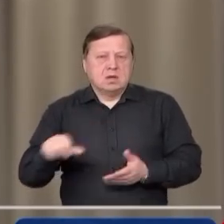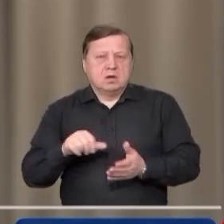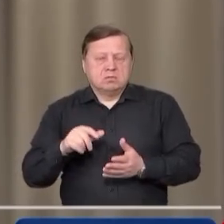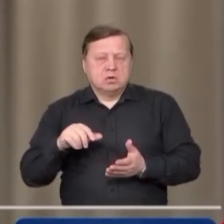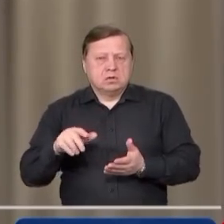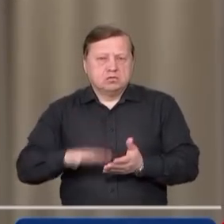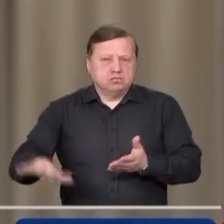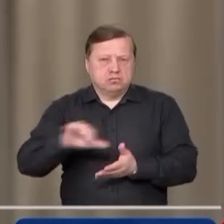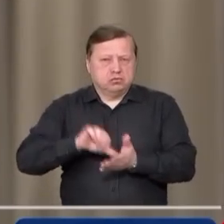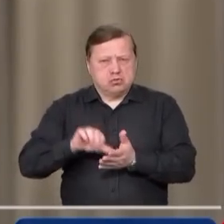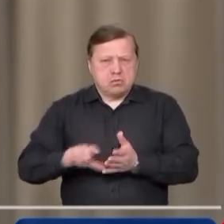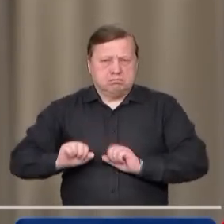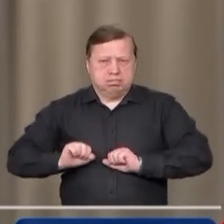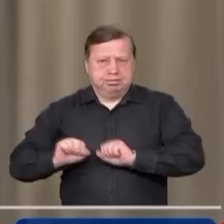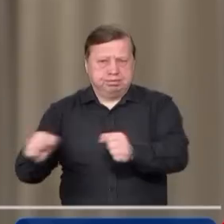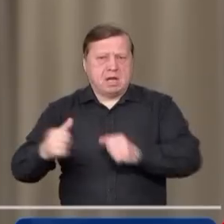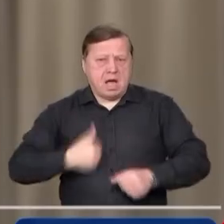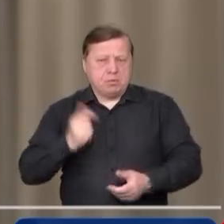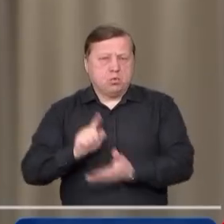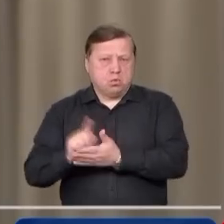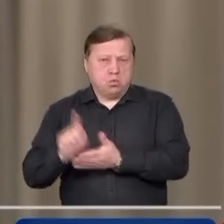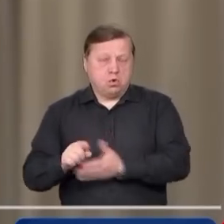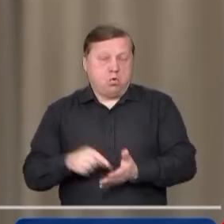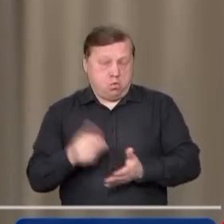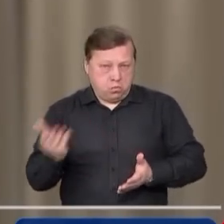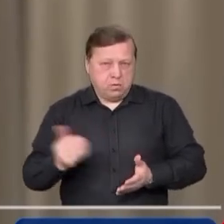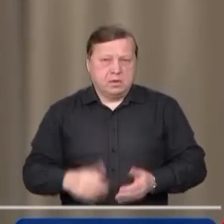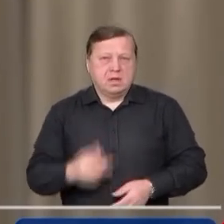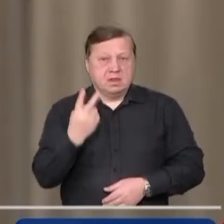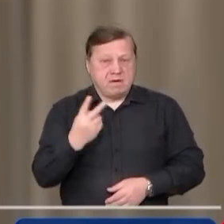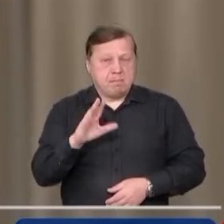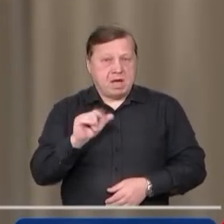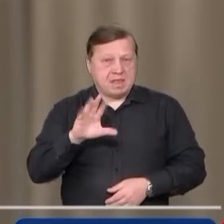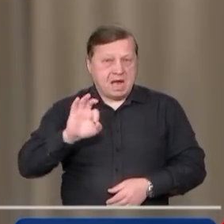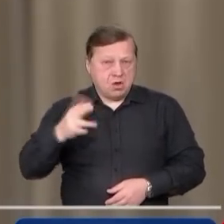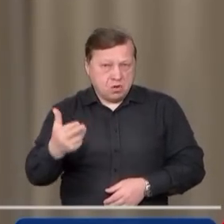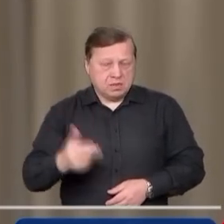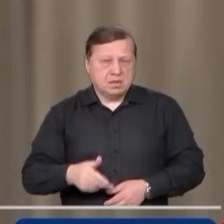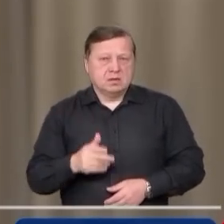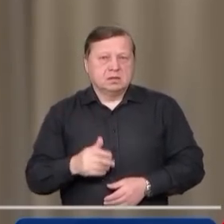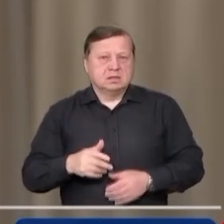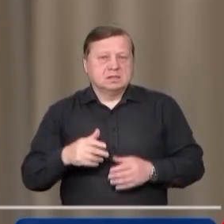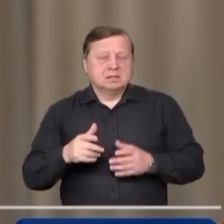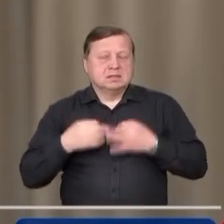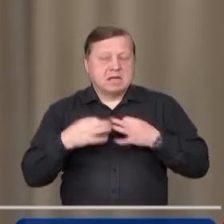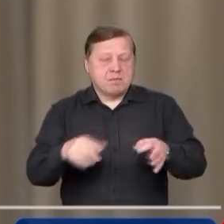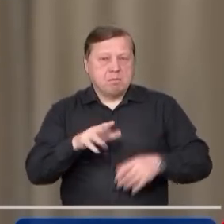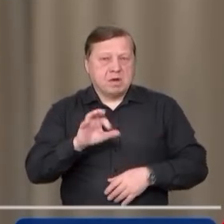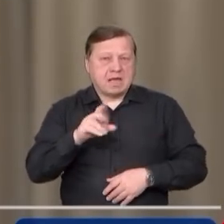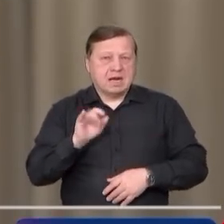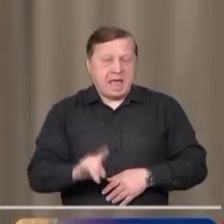które pozwolą jej odnieść sukces. Mówiłem o dwóch batalionach bojowych wozów piechoty